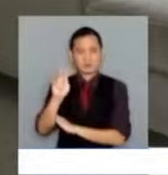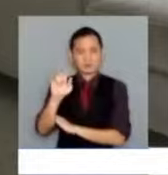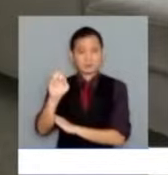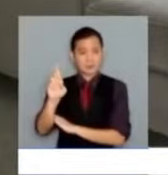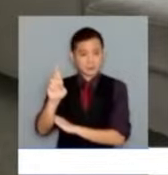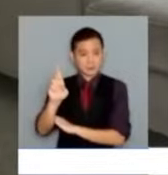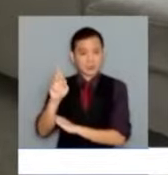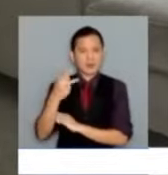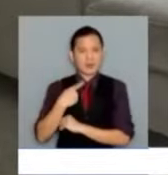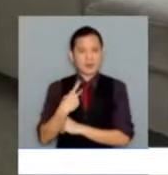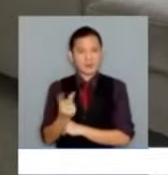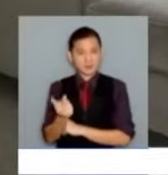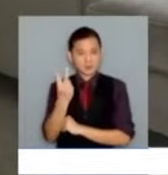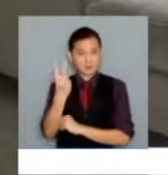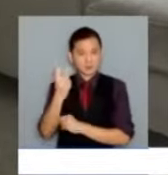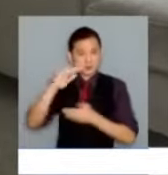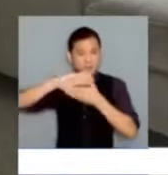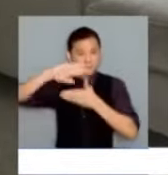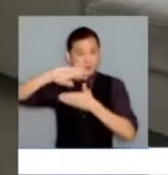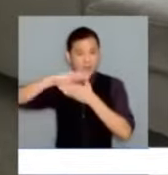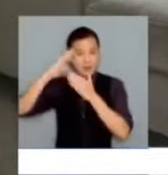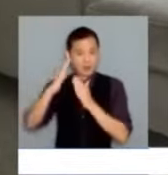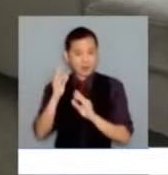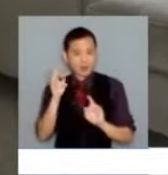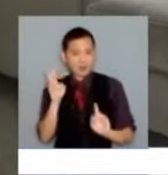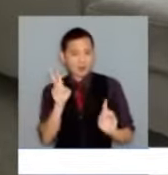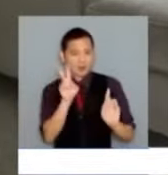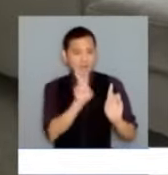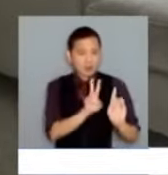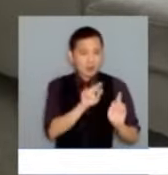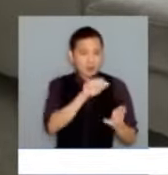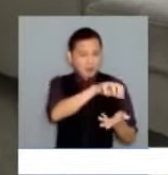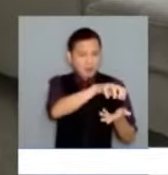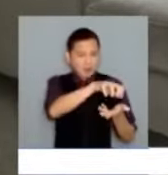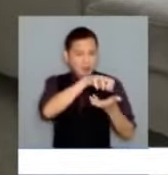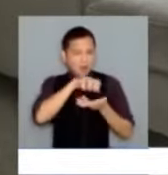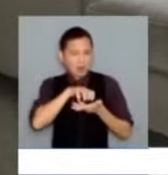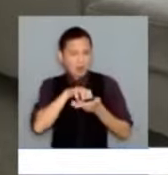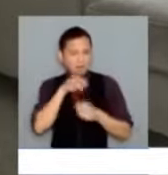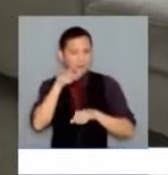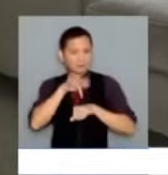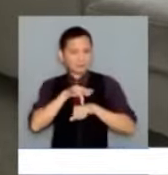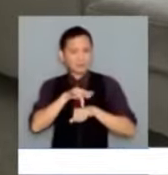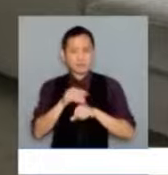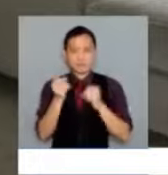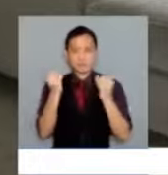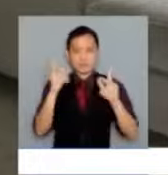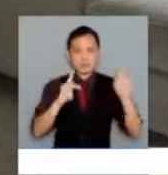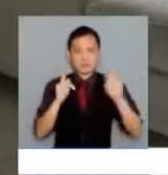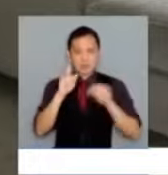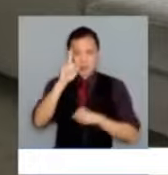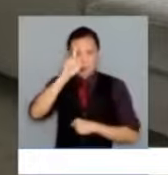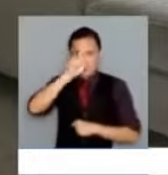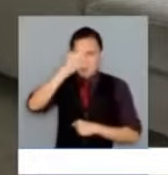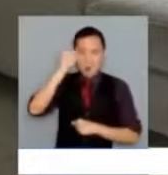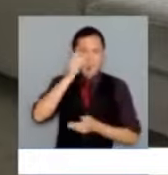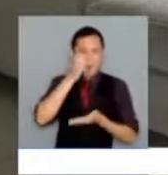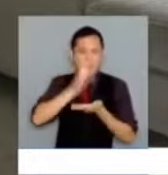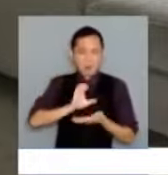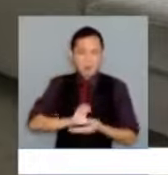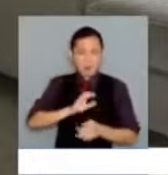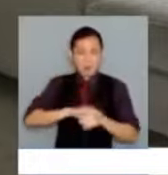South Cotabato. Ang daming nag-angry reacts ng video na yan online. Ano ba ang sinasabi ng batas ukol